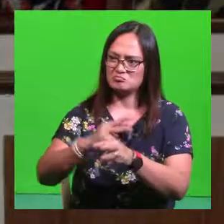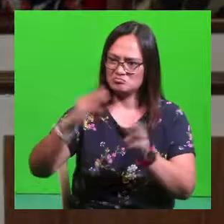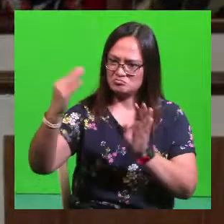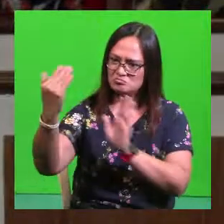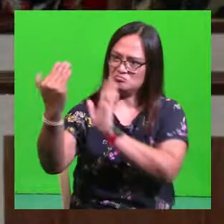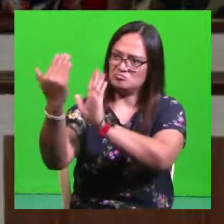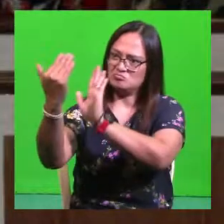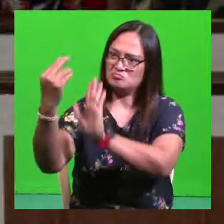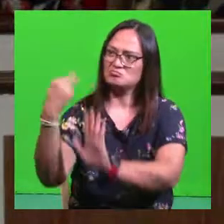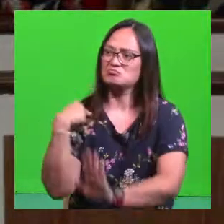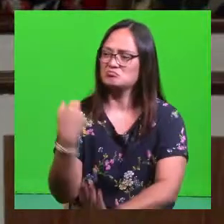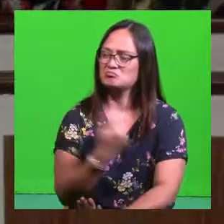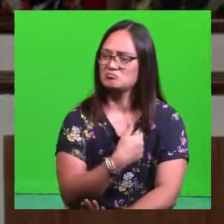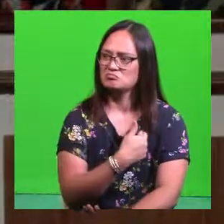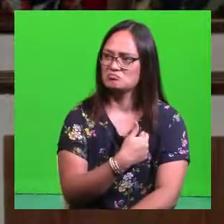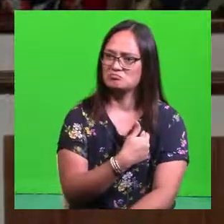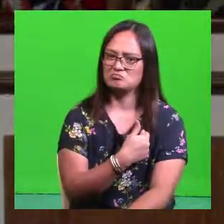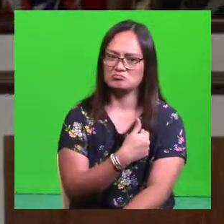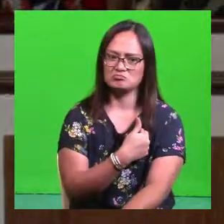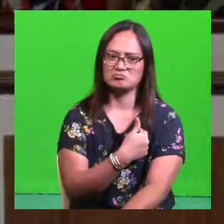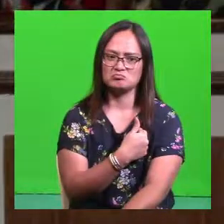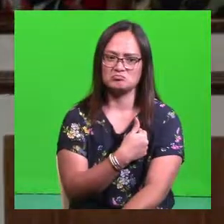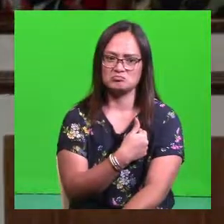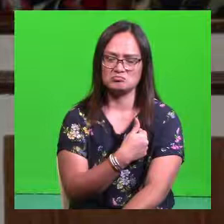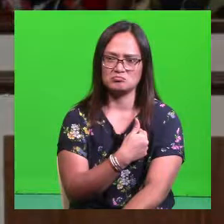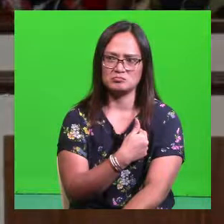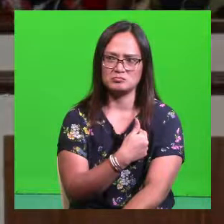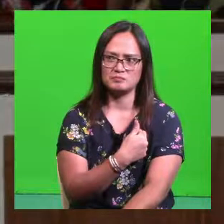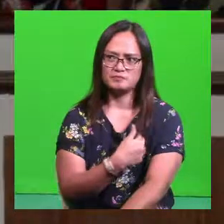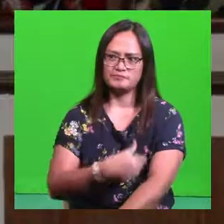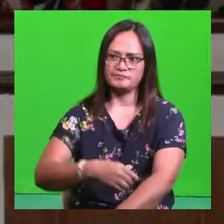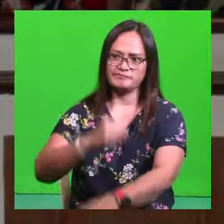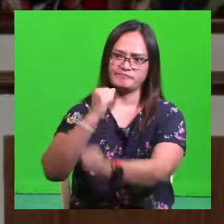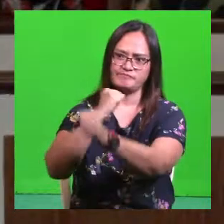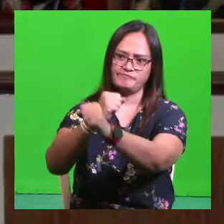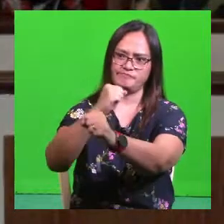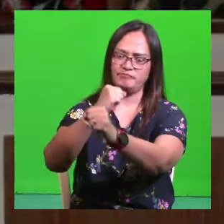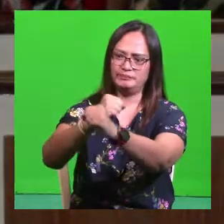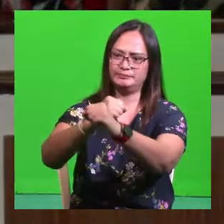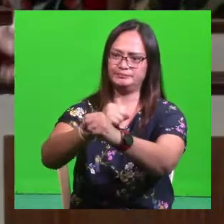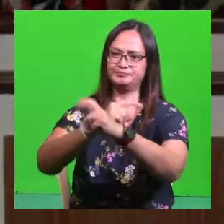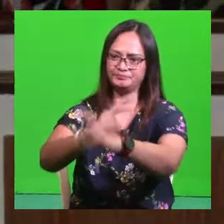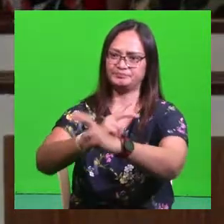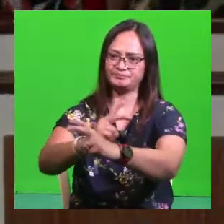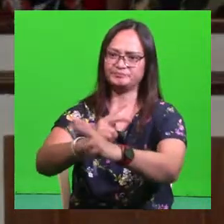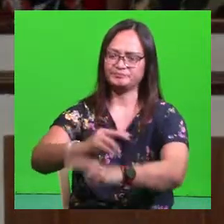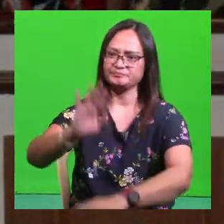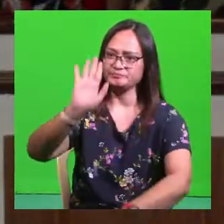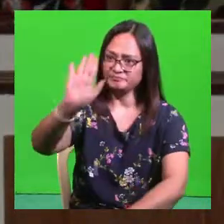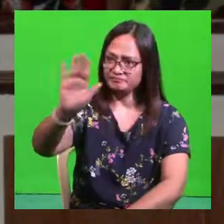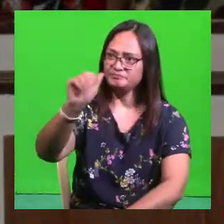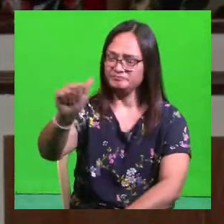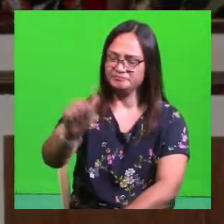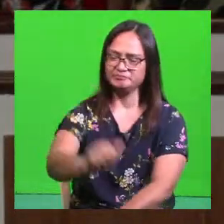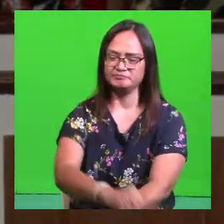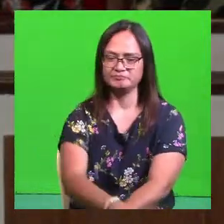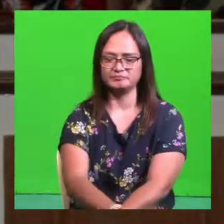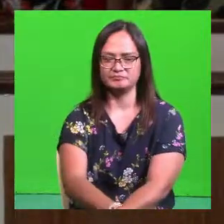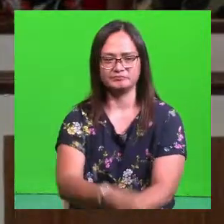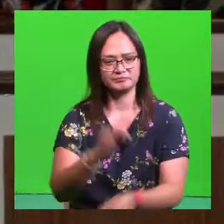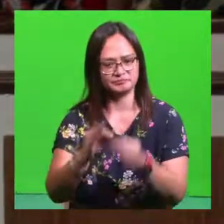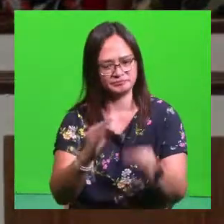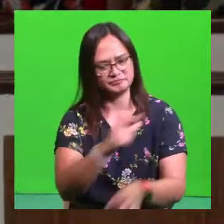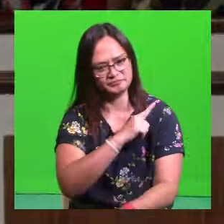eh, arm yourselves likewise. If the Lord did not go